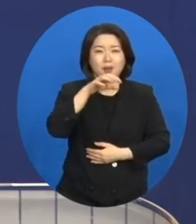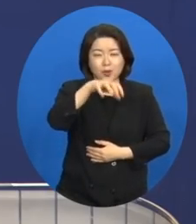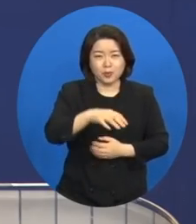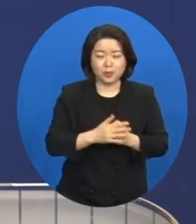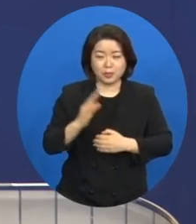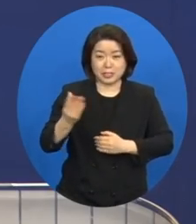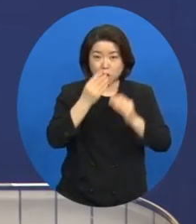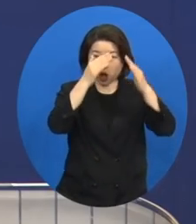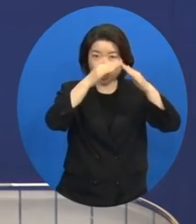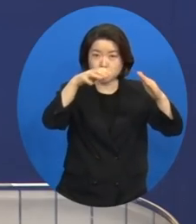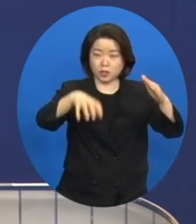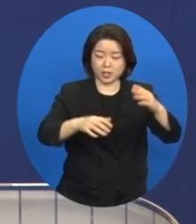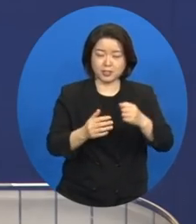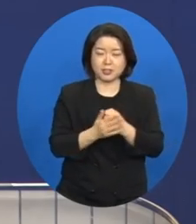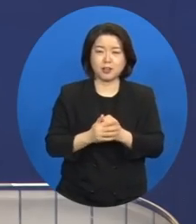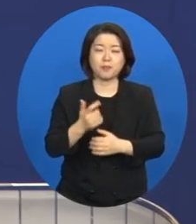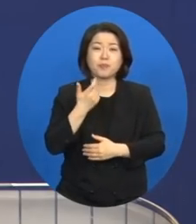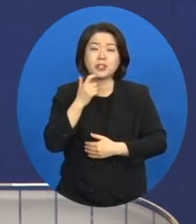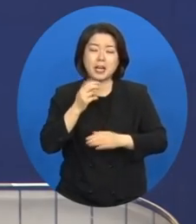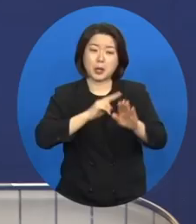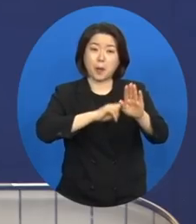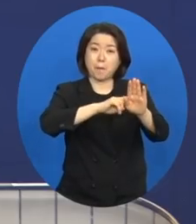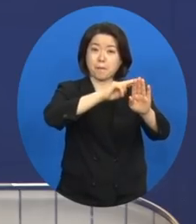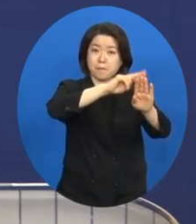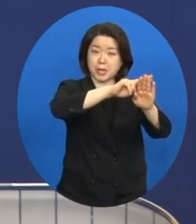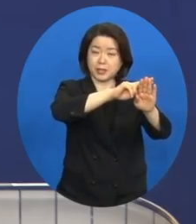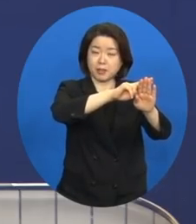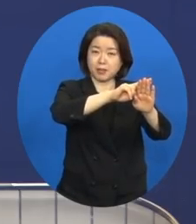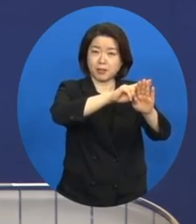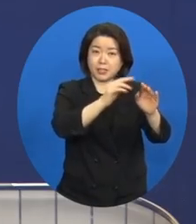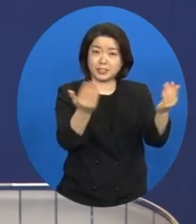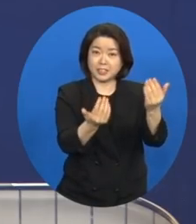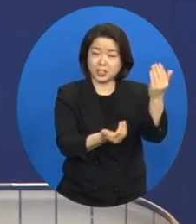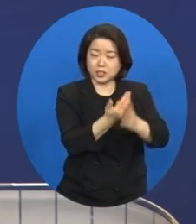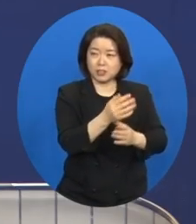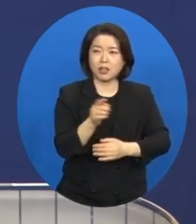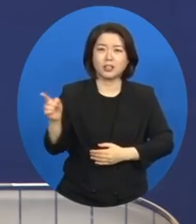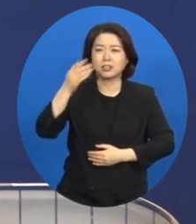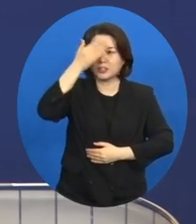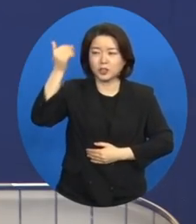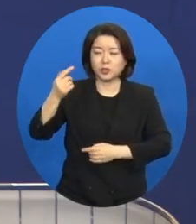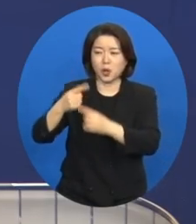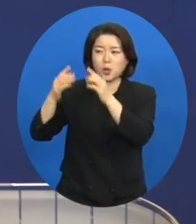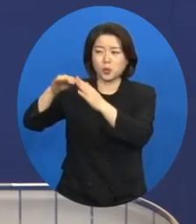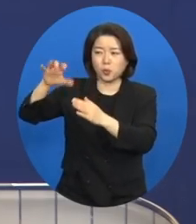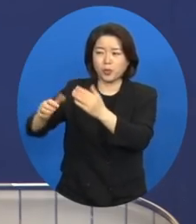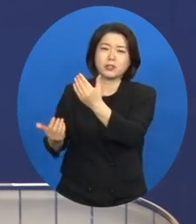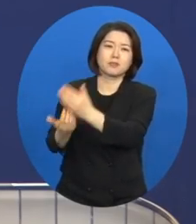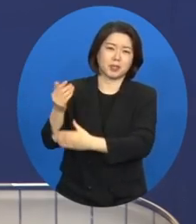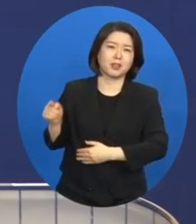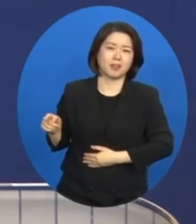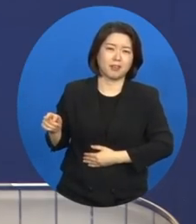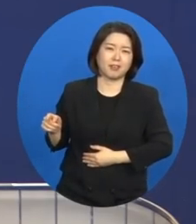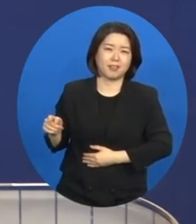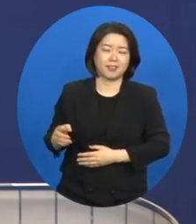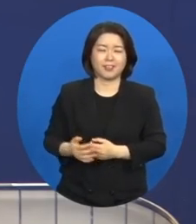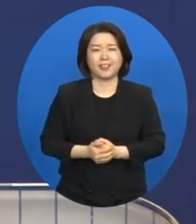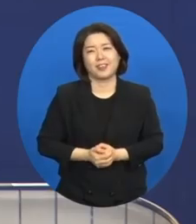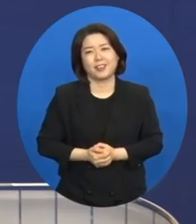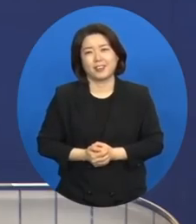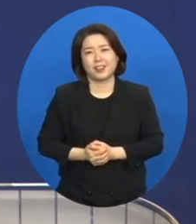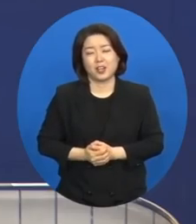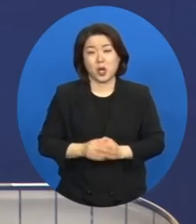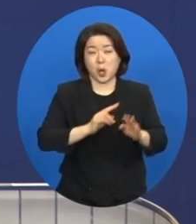성전에서 야곱의 그 베델 사건이 그에게도 일어났다는 것이죠. 야곱은 베델에서 그의 편견이